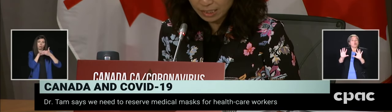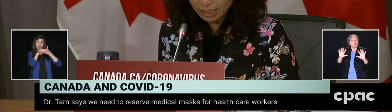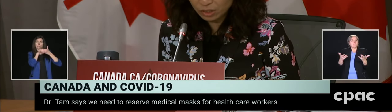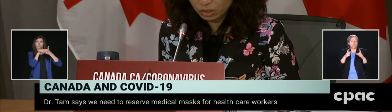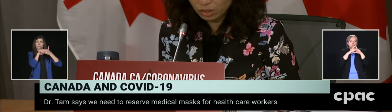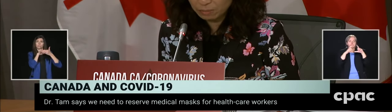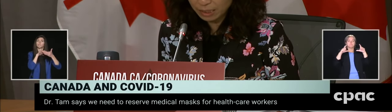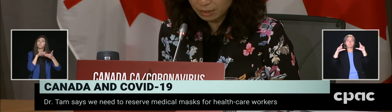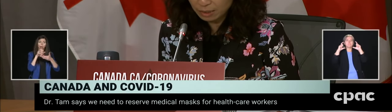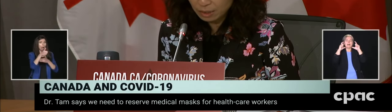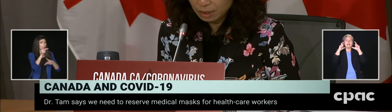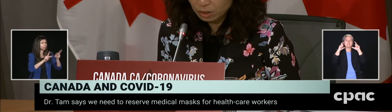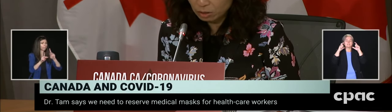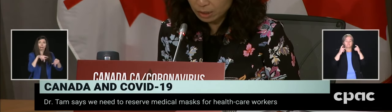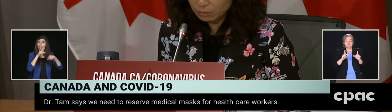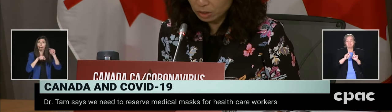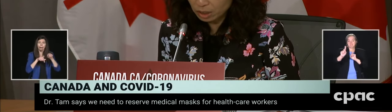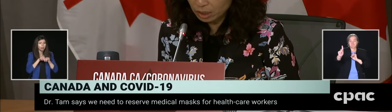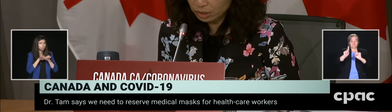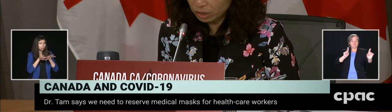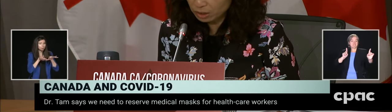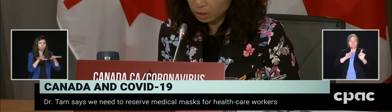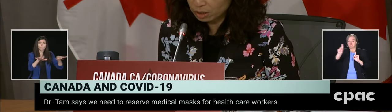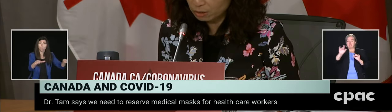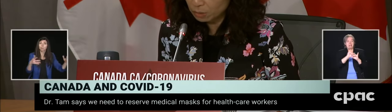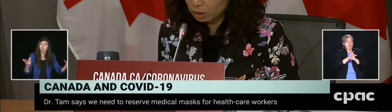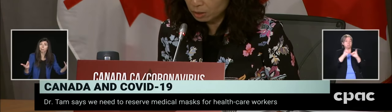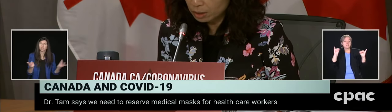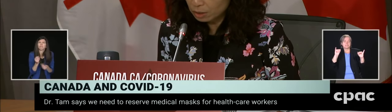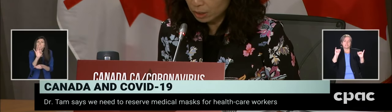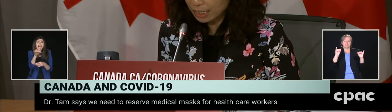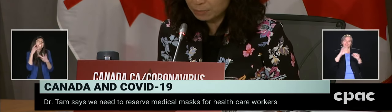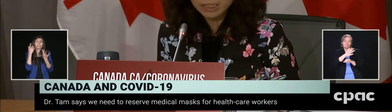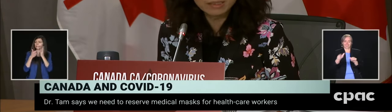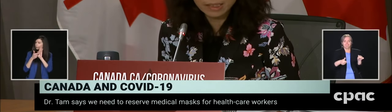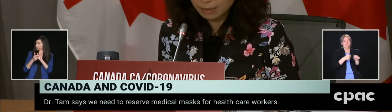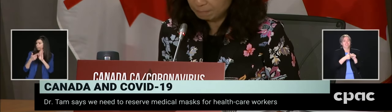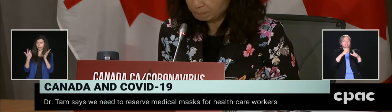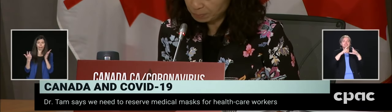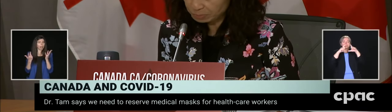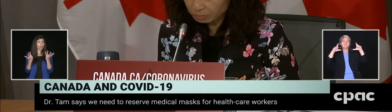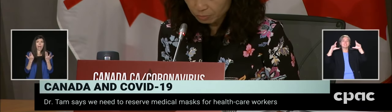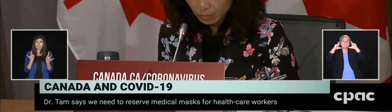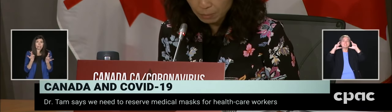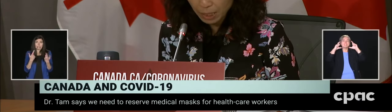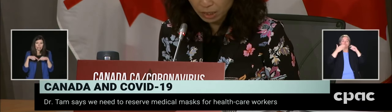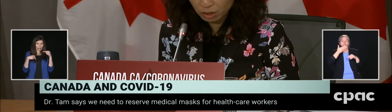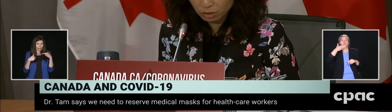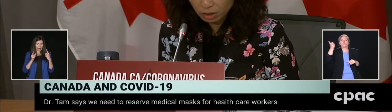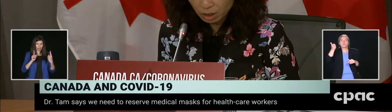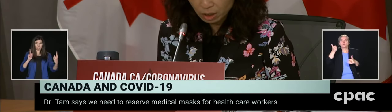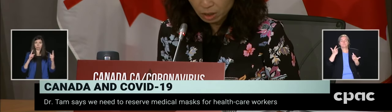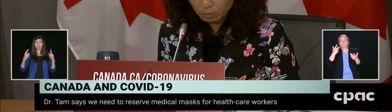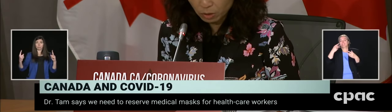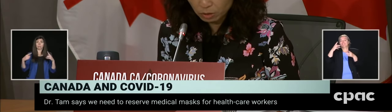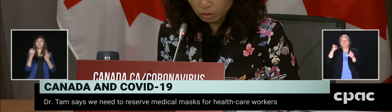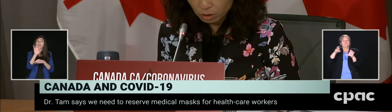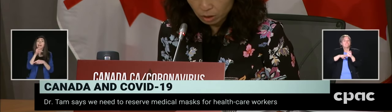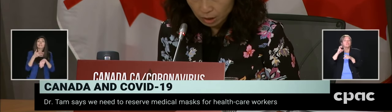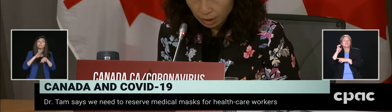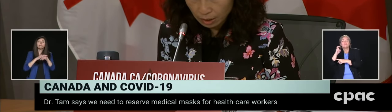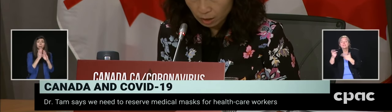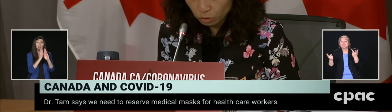distance physique de 2 mètres, notamment dans les transports en commun ou à l'épicerie. Par contre, le